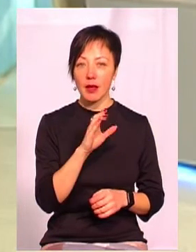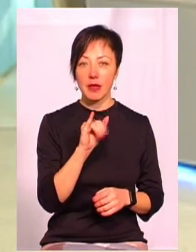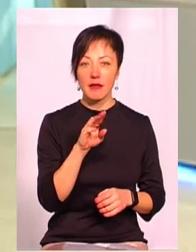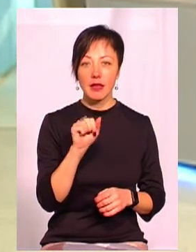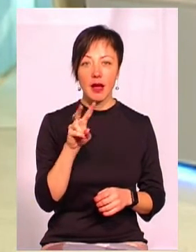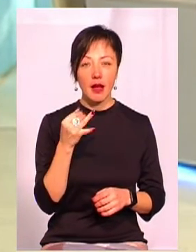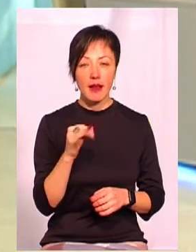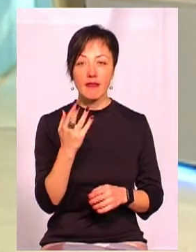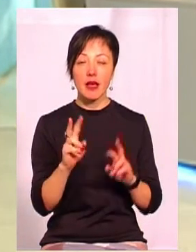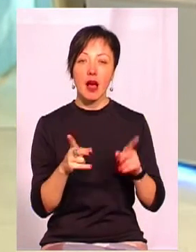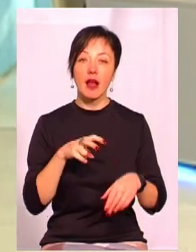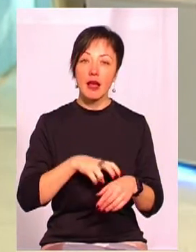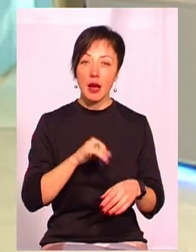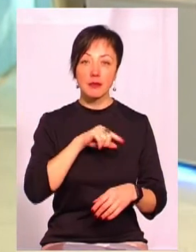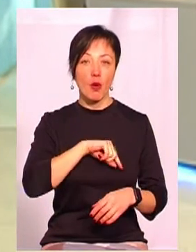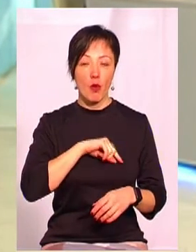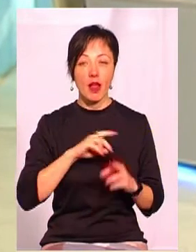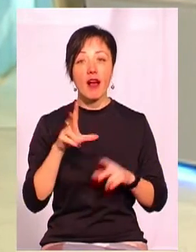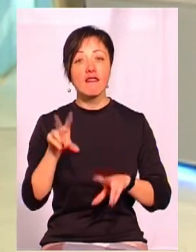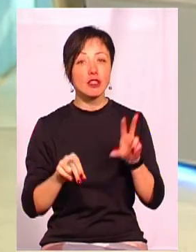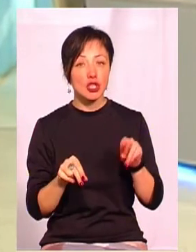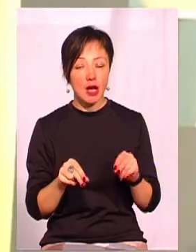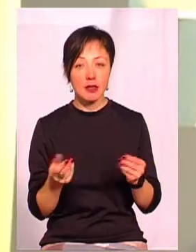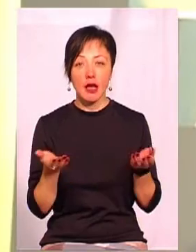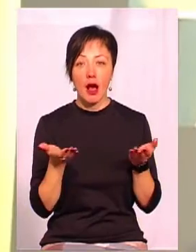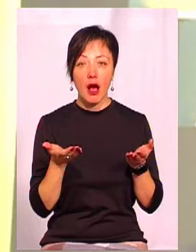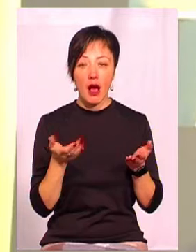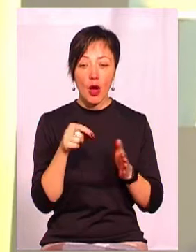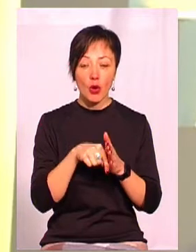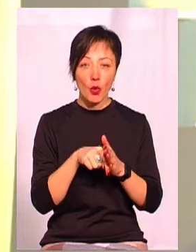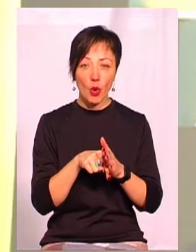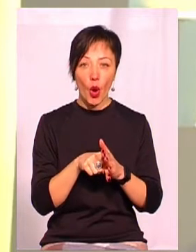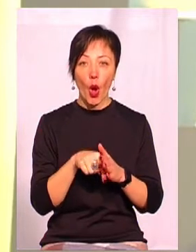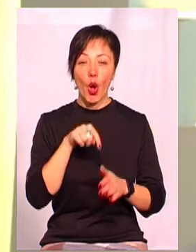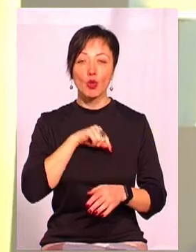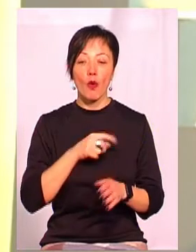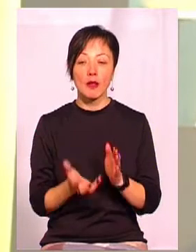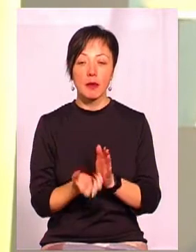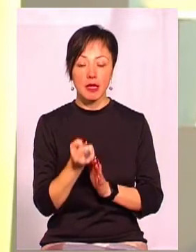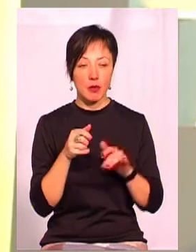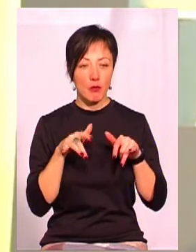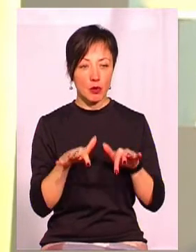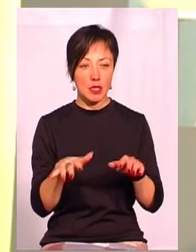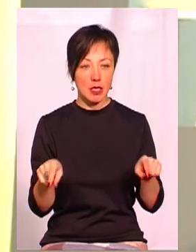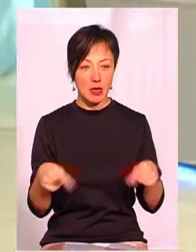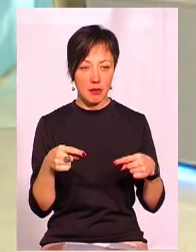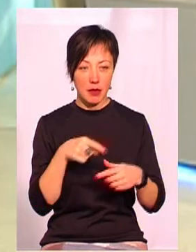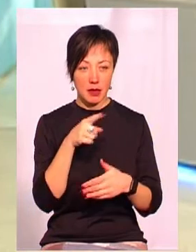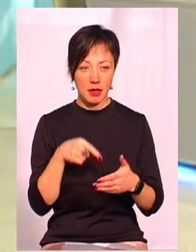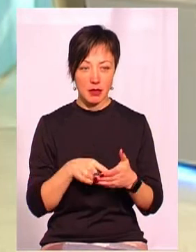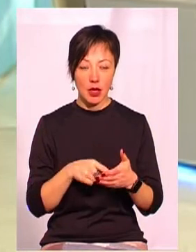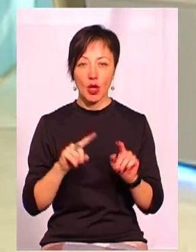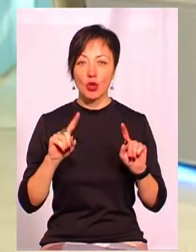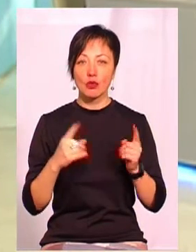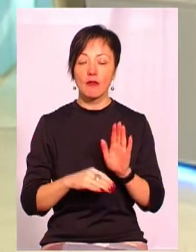як лікар і як психолог, от як ви вважаєте, яка роль от духовної підтримки у процесі реабілітації? Ну,